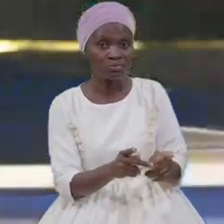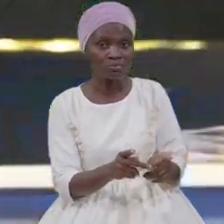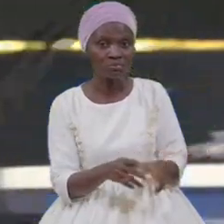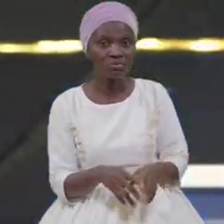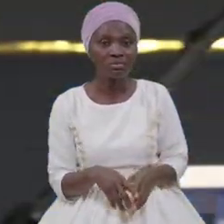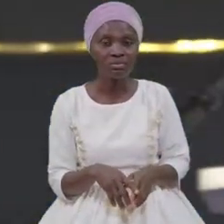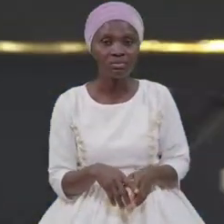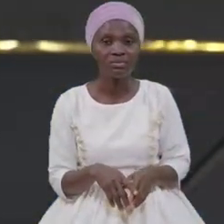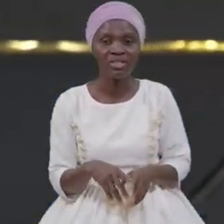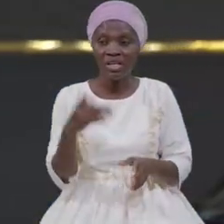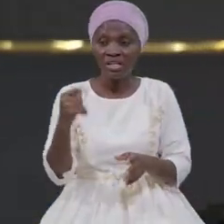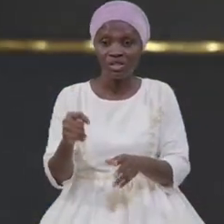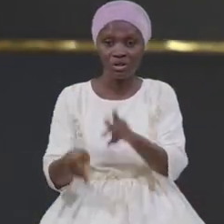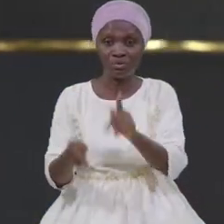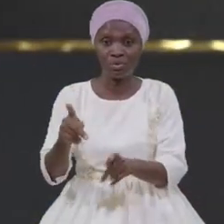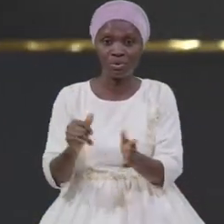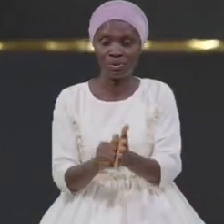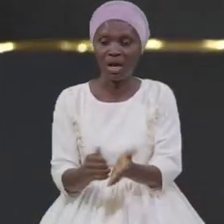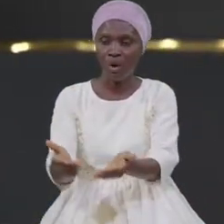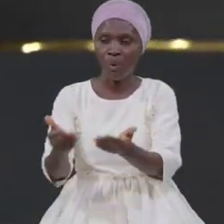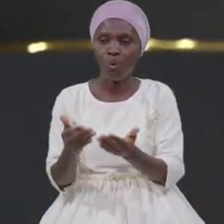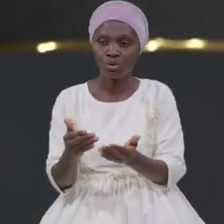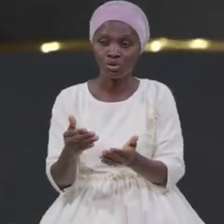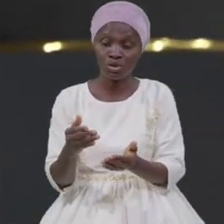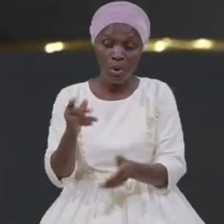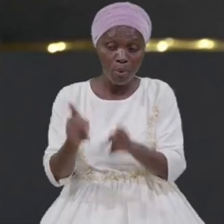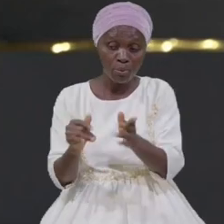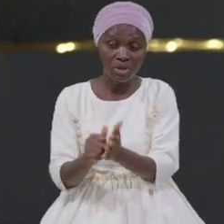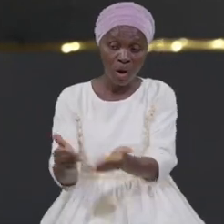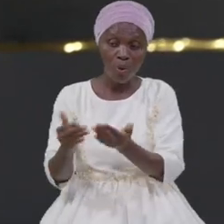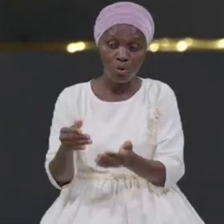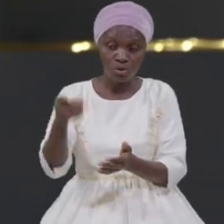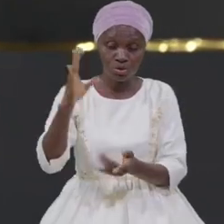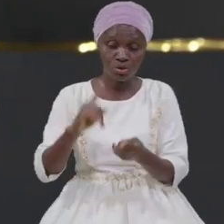Des gens qui veulent que Dieu survole leur péché et